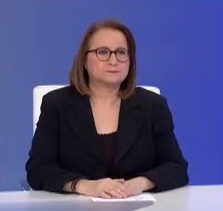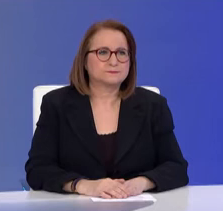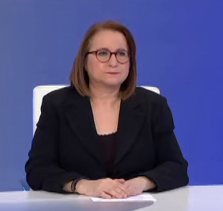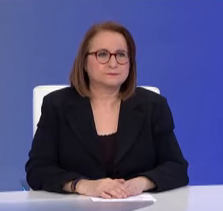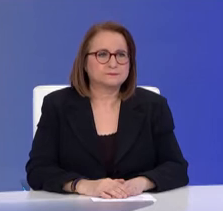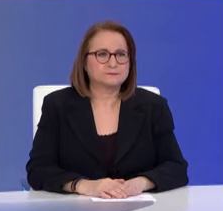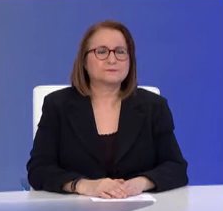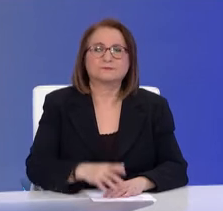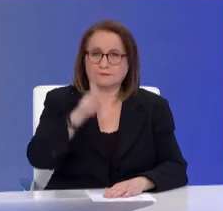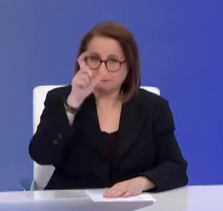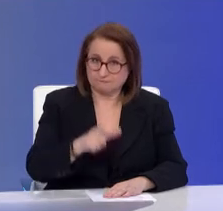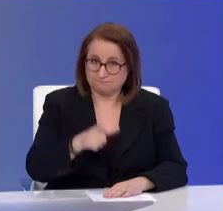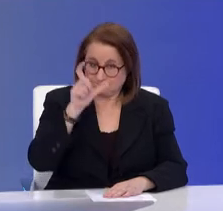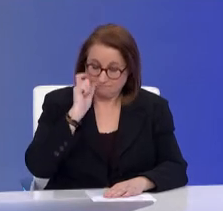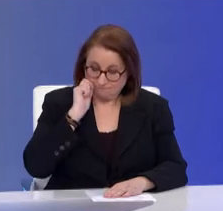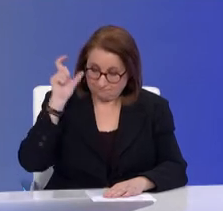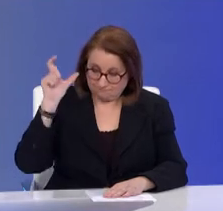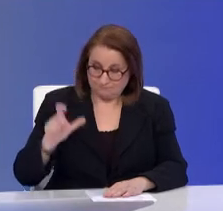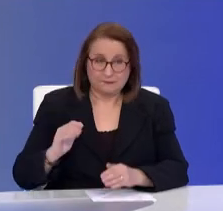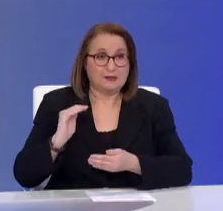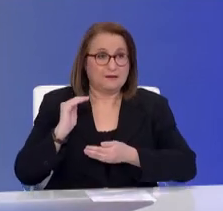Ο βραβευθής